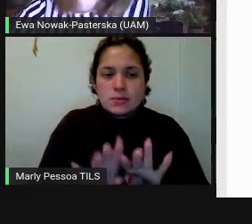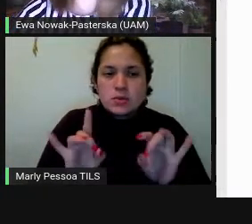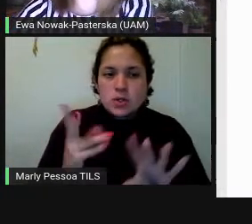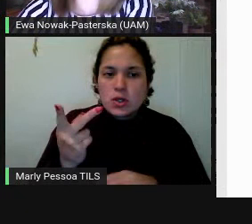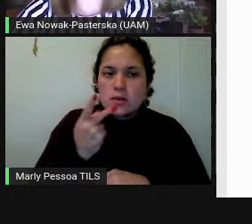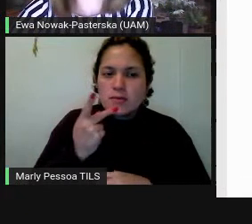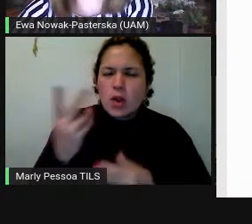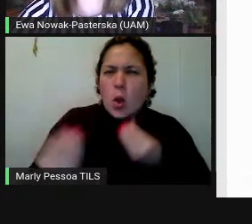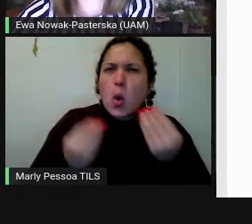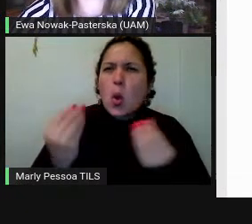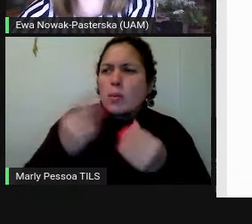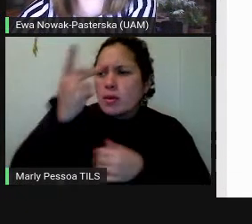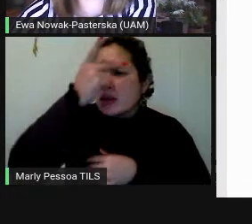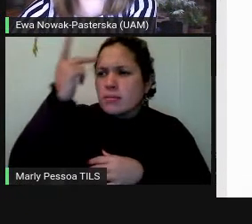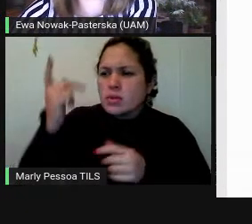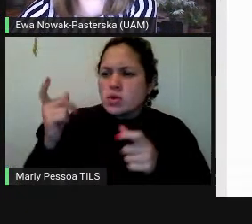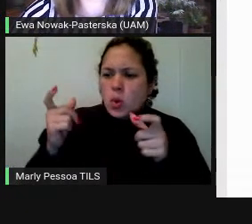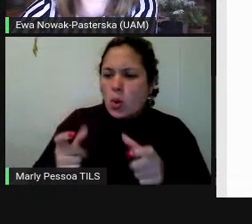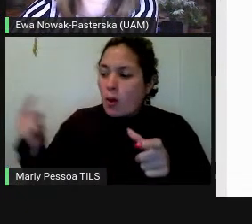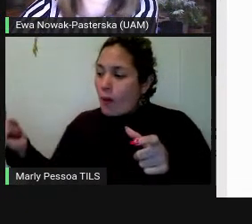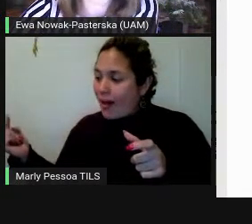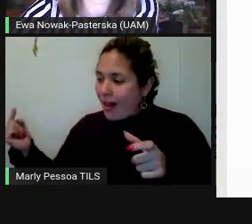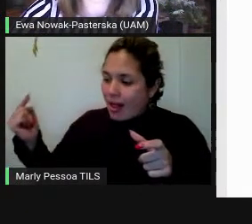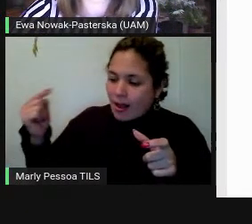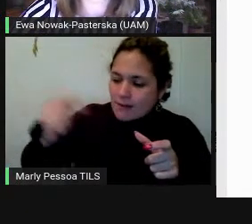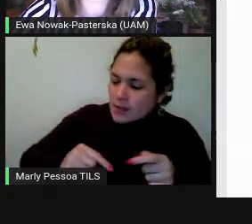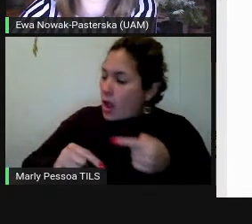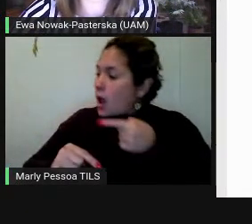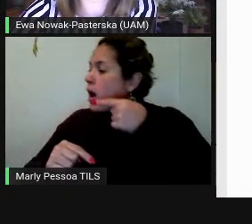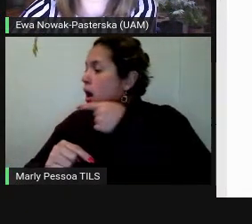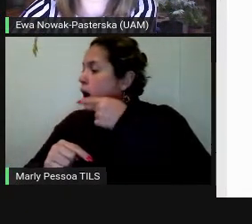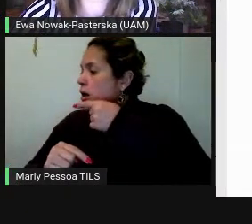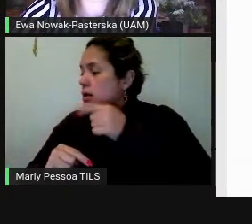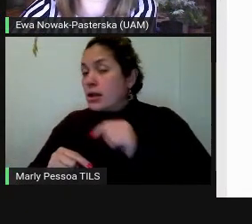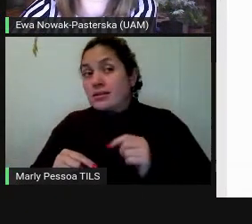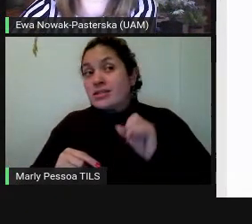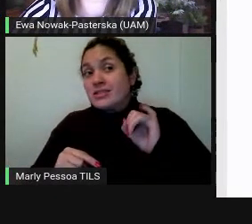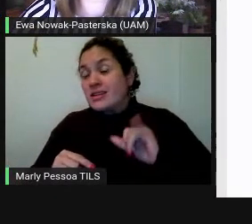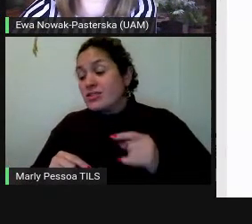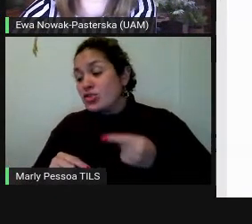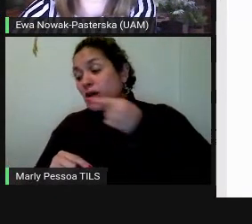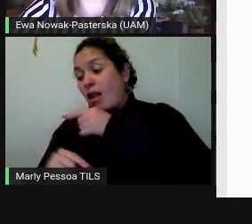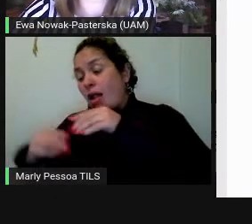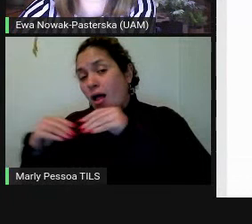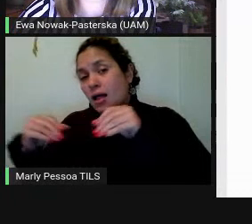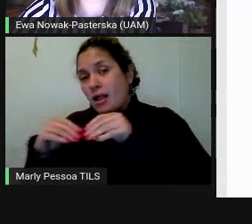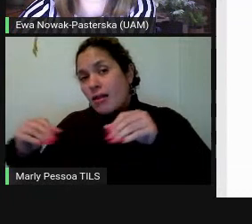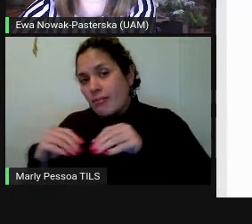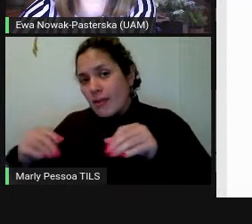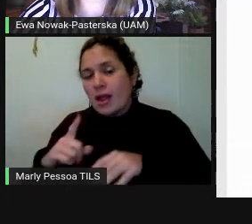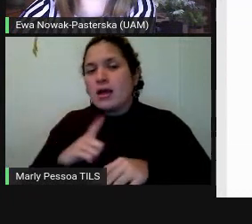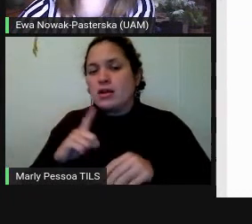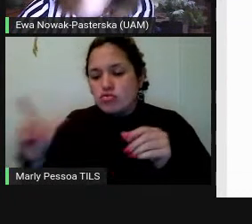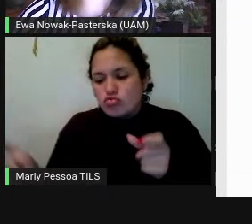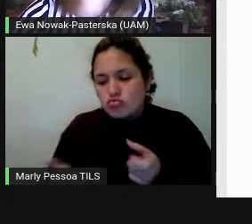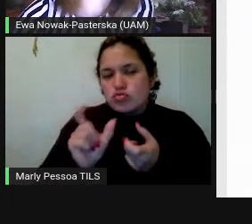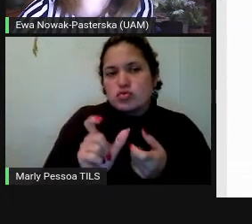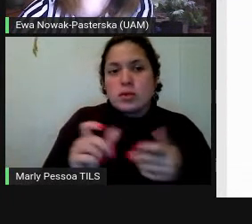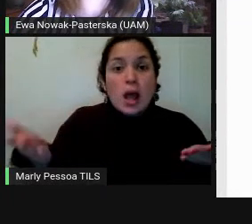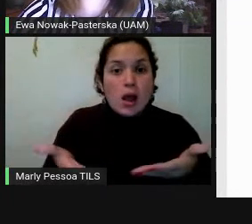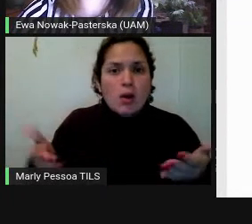de onde a pessoa vinha ou onde ela possuía alguma terra, agora já não é assim. Agora temos justamente os nomes